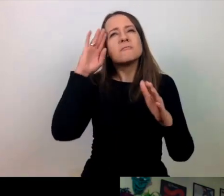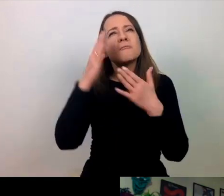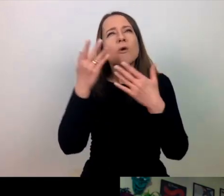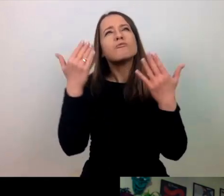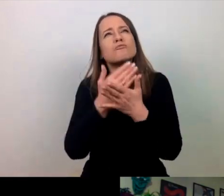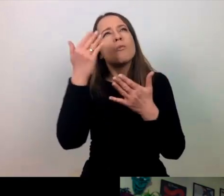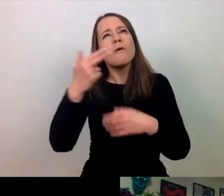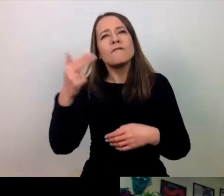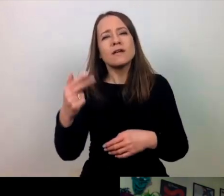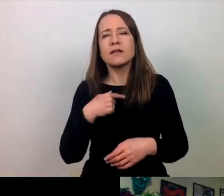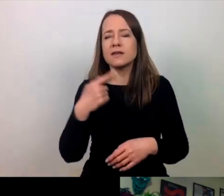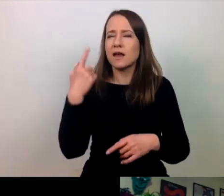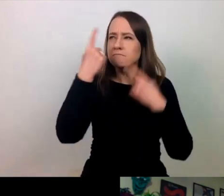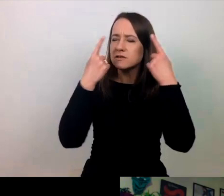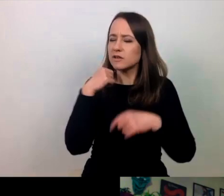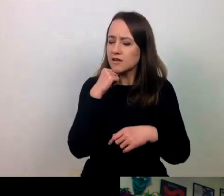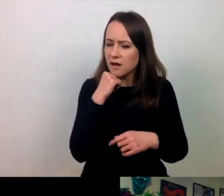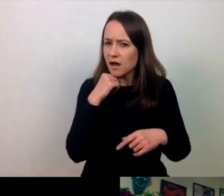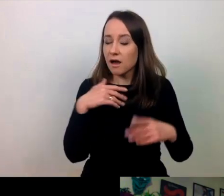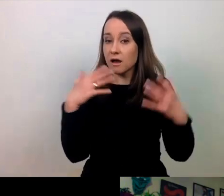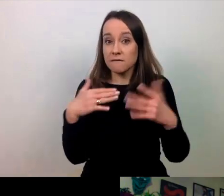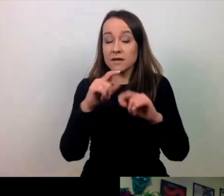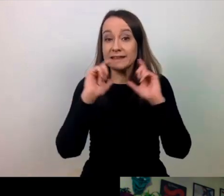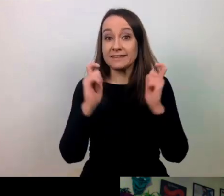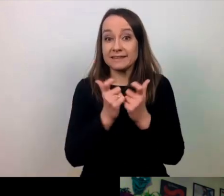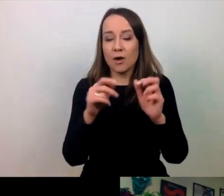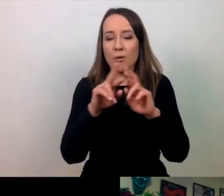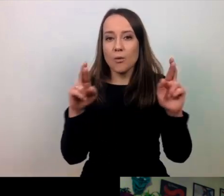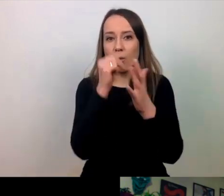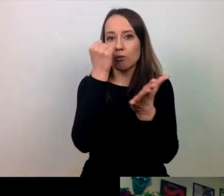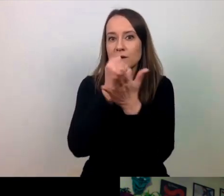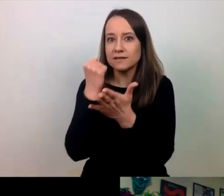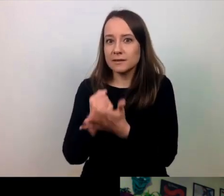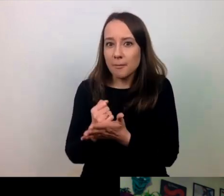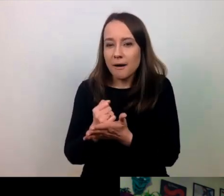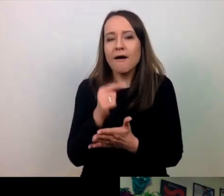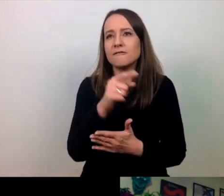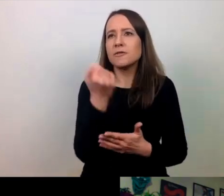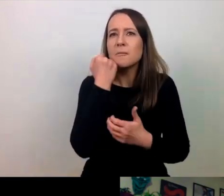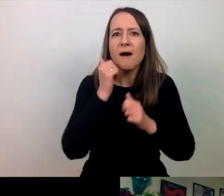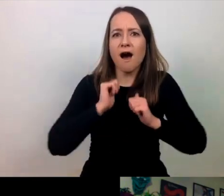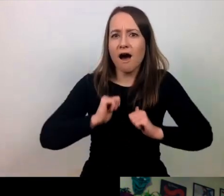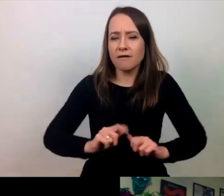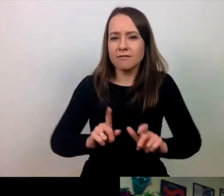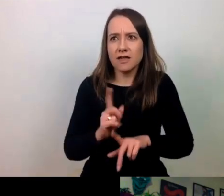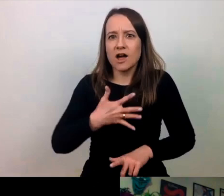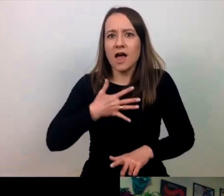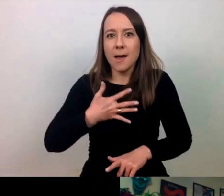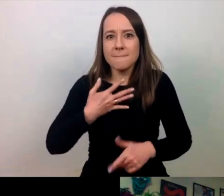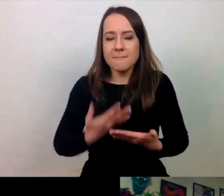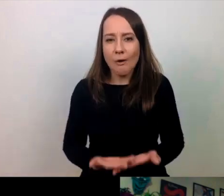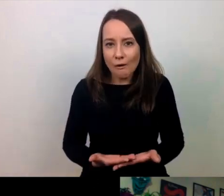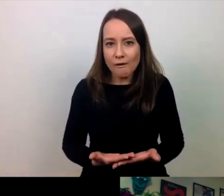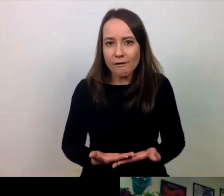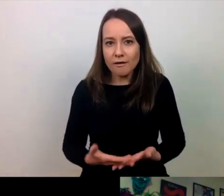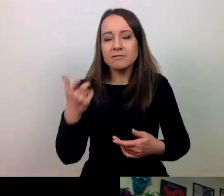sobie myślałem, Rety w tym całym w ogóle, w tych takich różnych sprawach, on jest bardzo spokojny, nawet te emocje, to wszystko jakoś